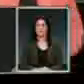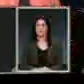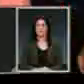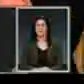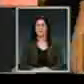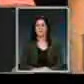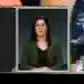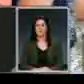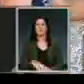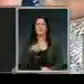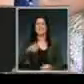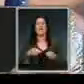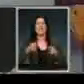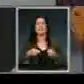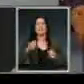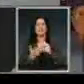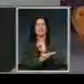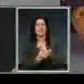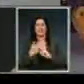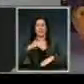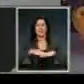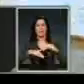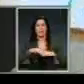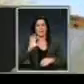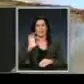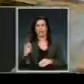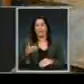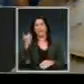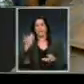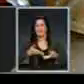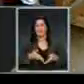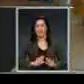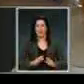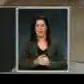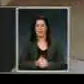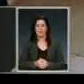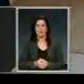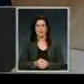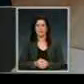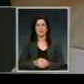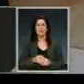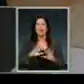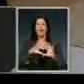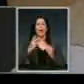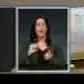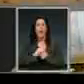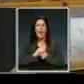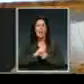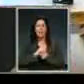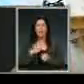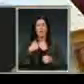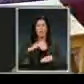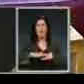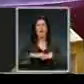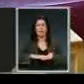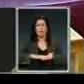למשל סוסט שבניתי לנועם עוד לפני שהוא נולד. ועוד בכלל עובדים מכשירים חשמליים, כי לרוב פה, כי נגיד, כל הליטושים לזה בכלל ביד. כל